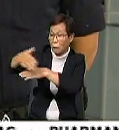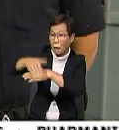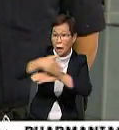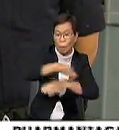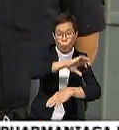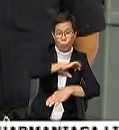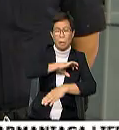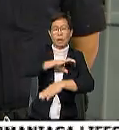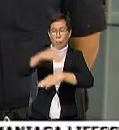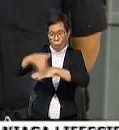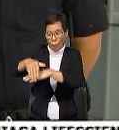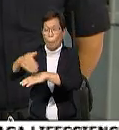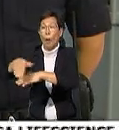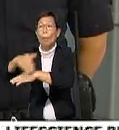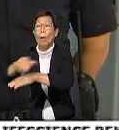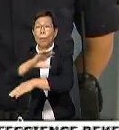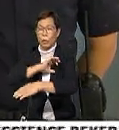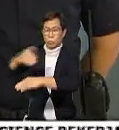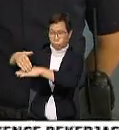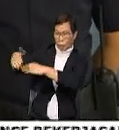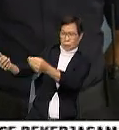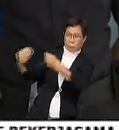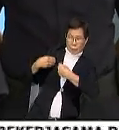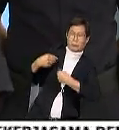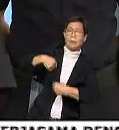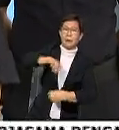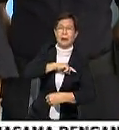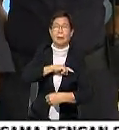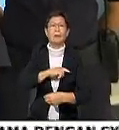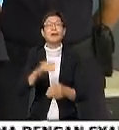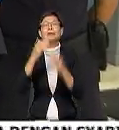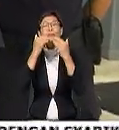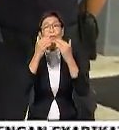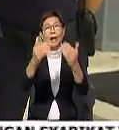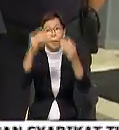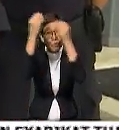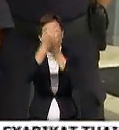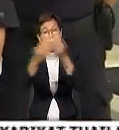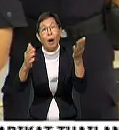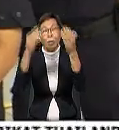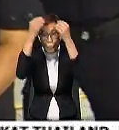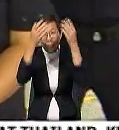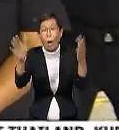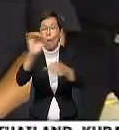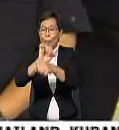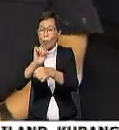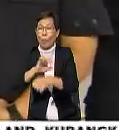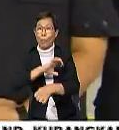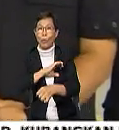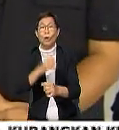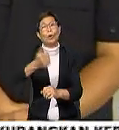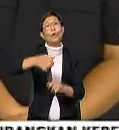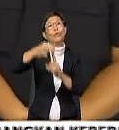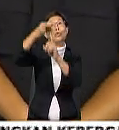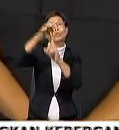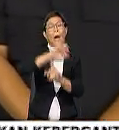penugasan anggota kepada kita. Baik tuan, terima kasih sudi meluangkan masa dan berkongsi sedikit maklumat mengenai penugasan polis terkhususnya